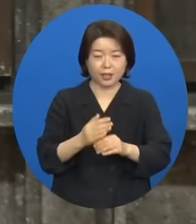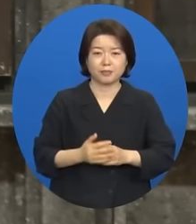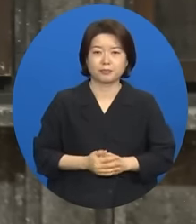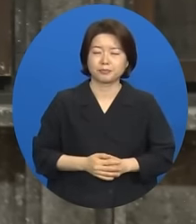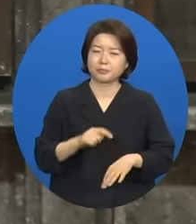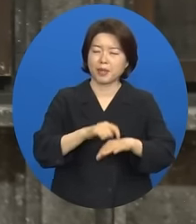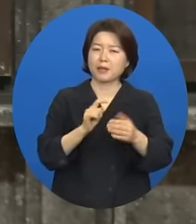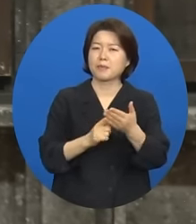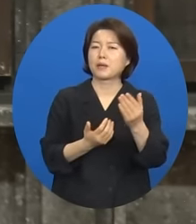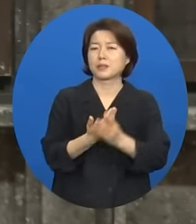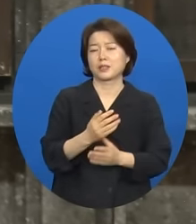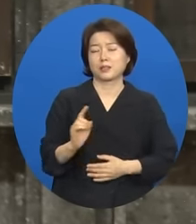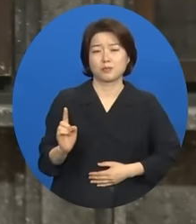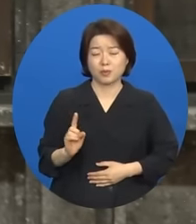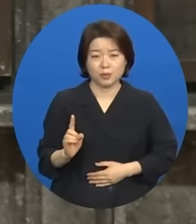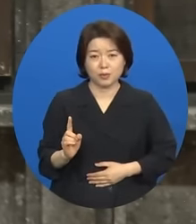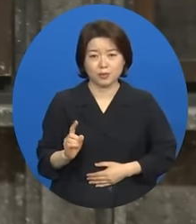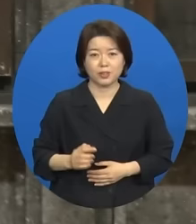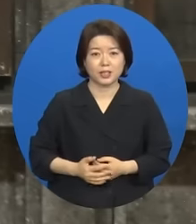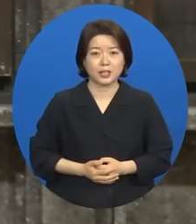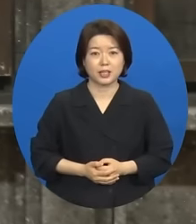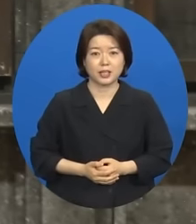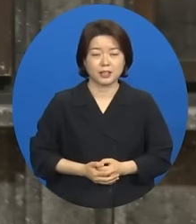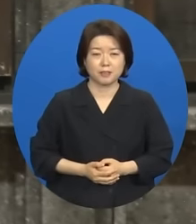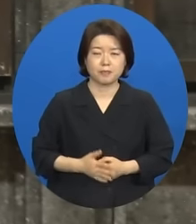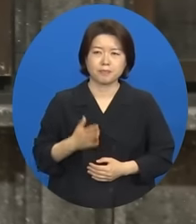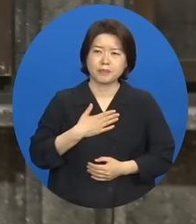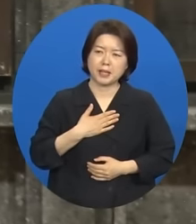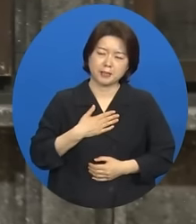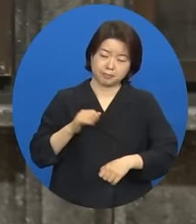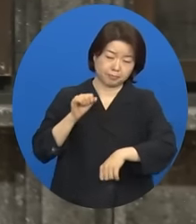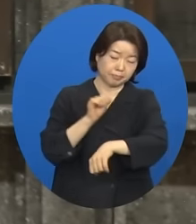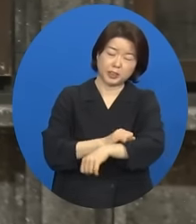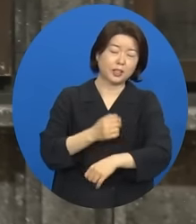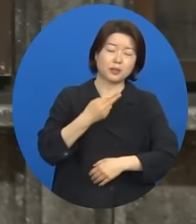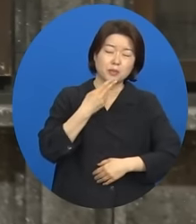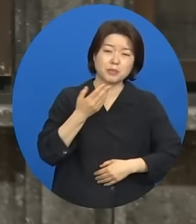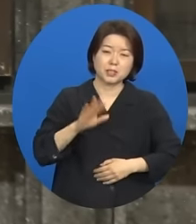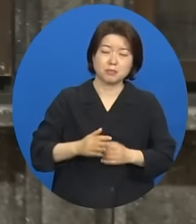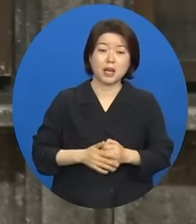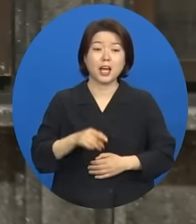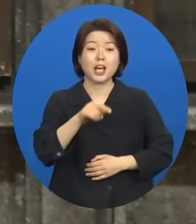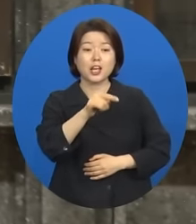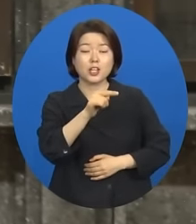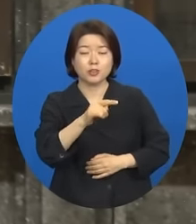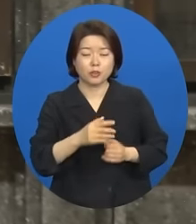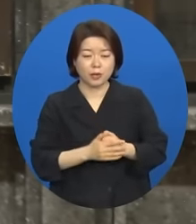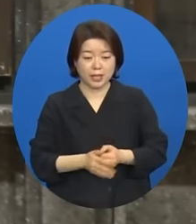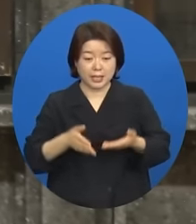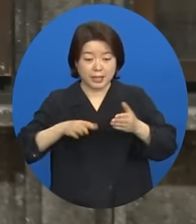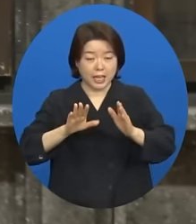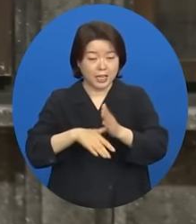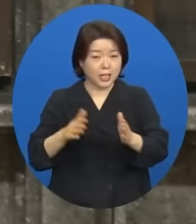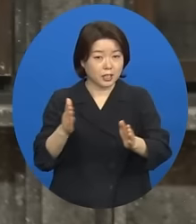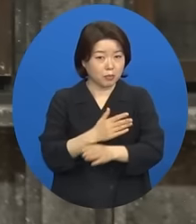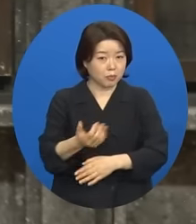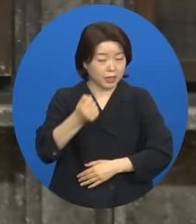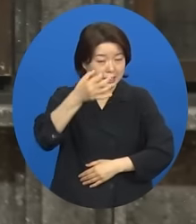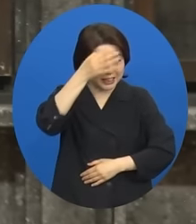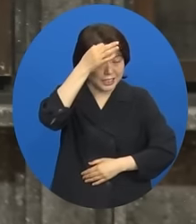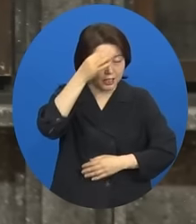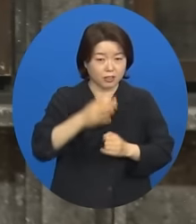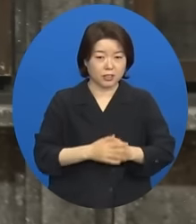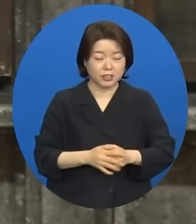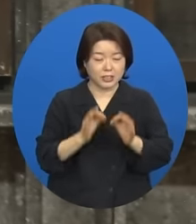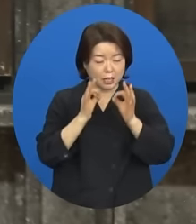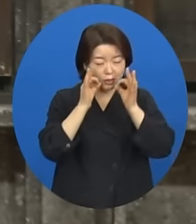마음이 들었어요. 저는 별로 잘난 것이 없지만 너의 타고난 재능, 너가 노력해서